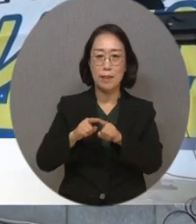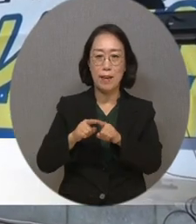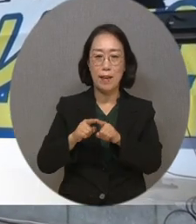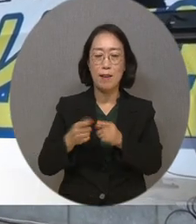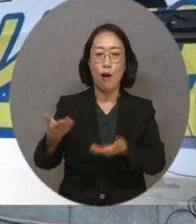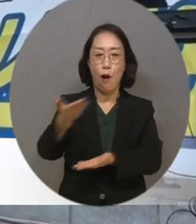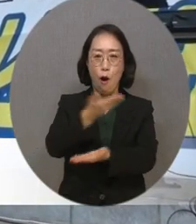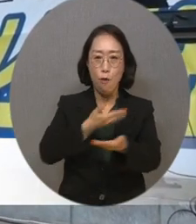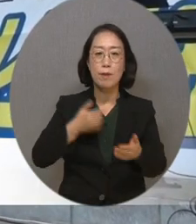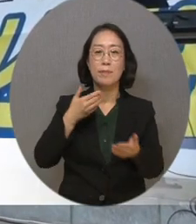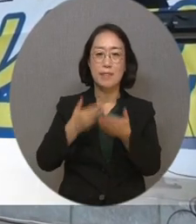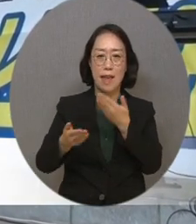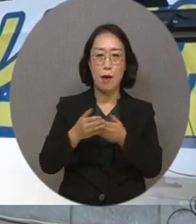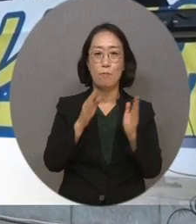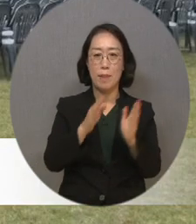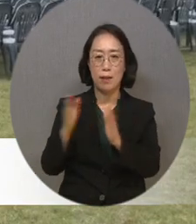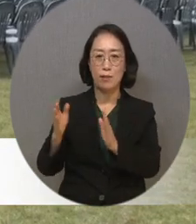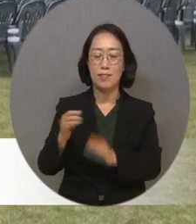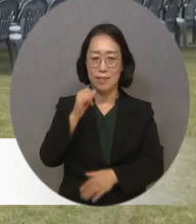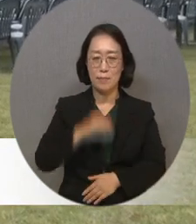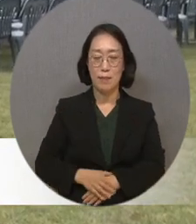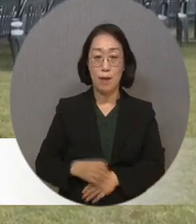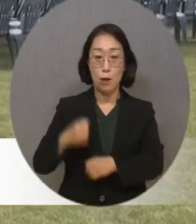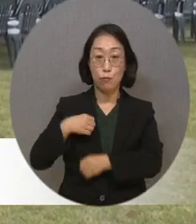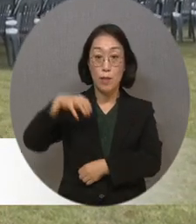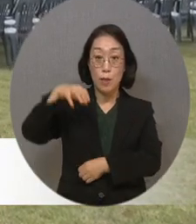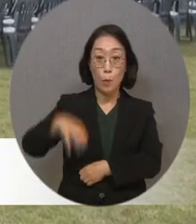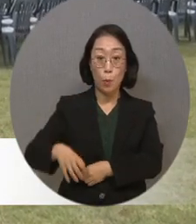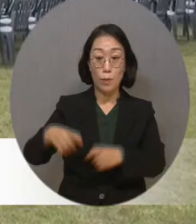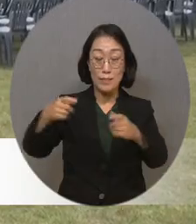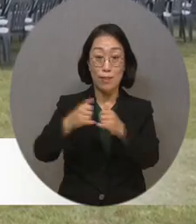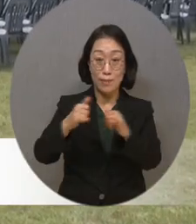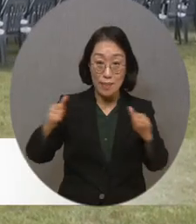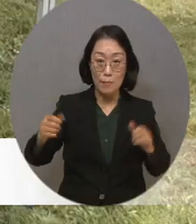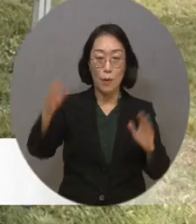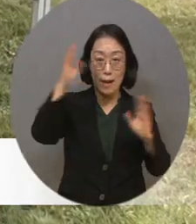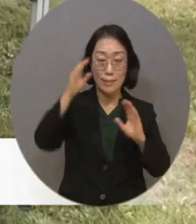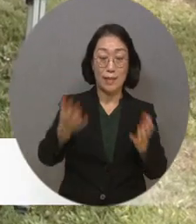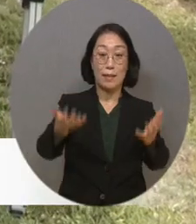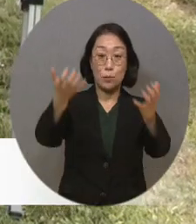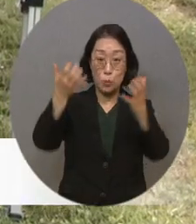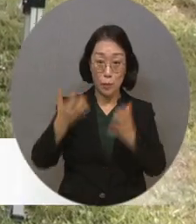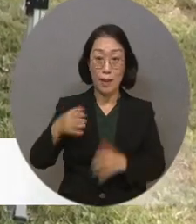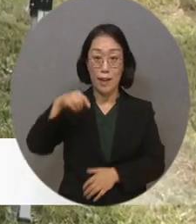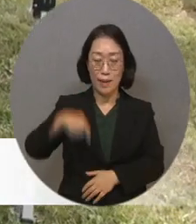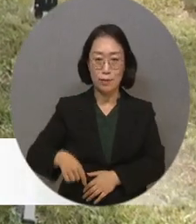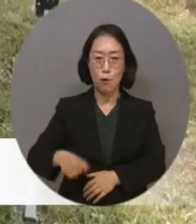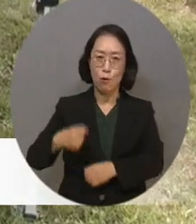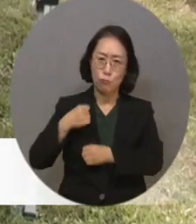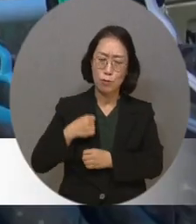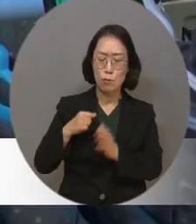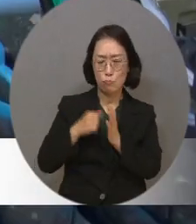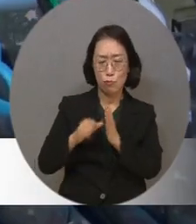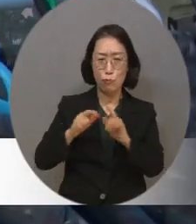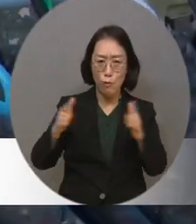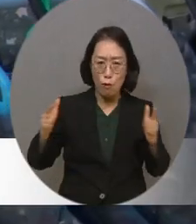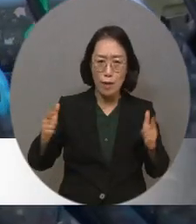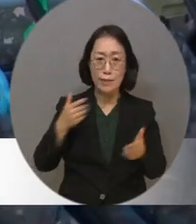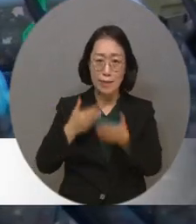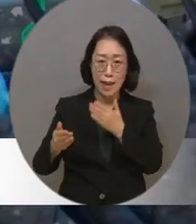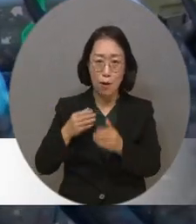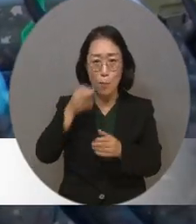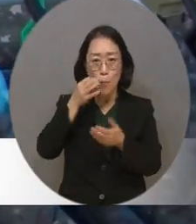청소년 어울림마당을 진행했습니다. 부대는 주민들과 학생들을 위해 다양한 군 장비 체험 공간을